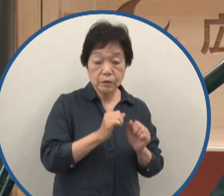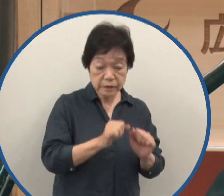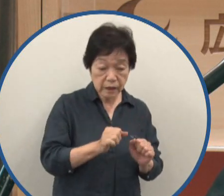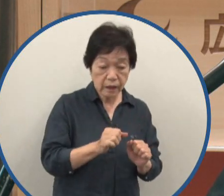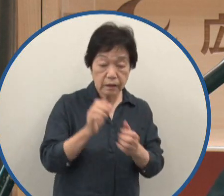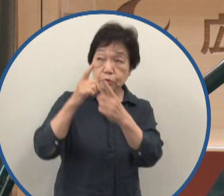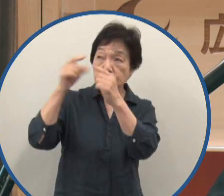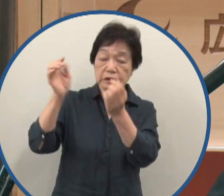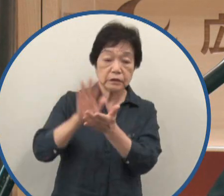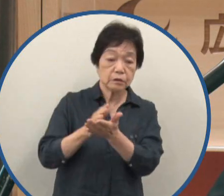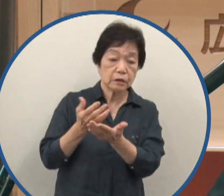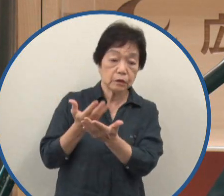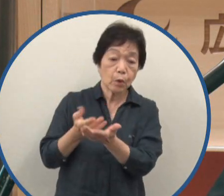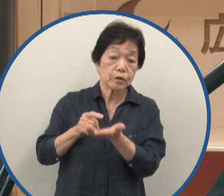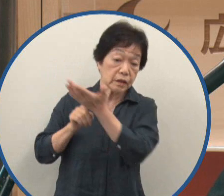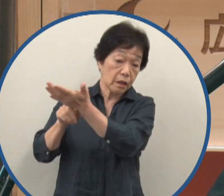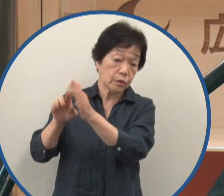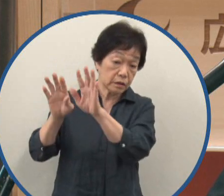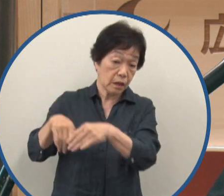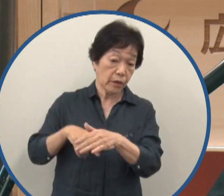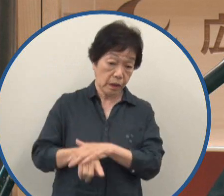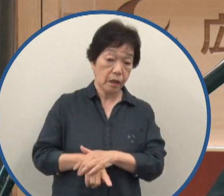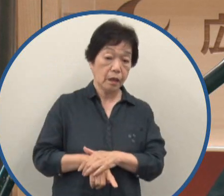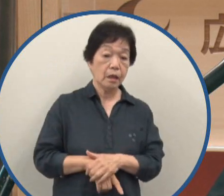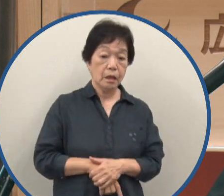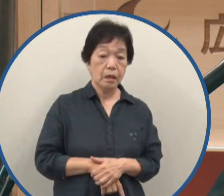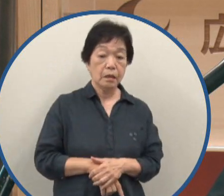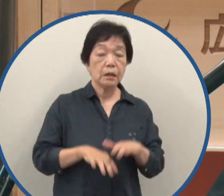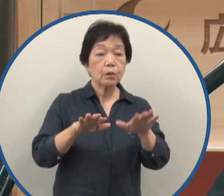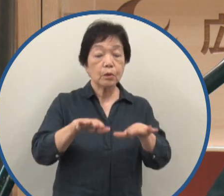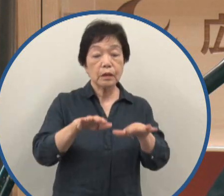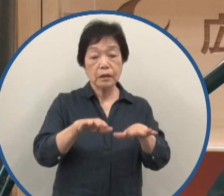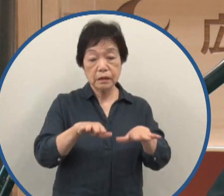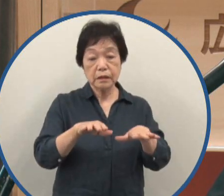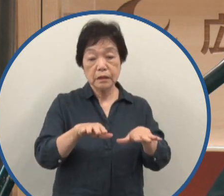請をしているということですね。で、あの今回、